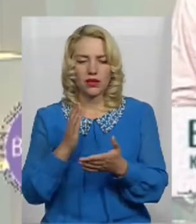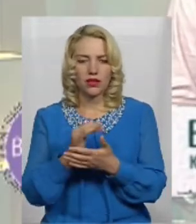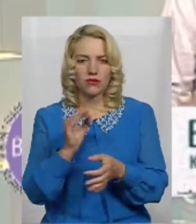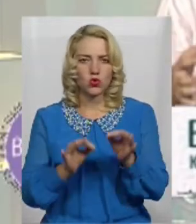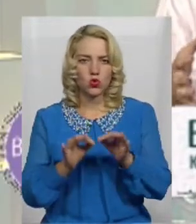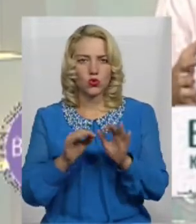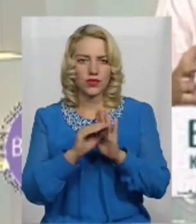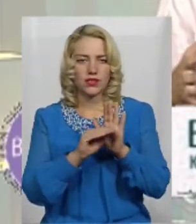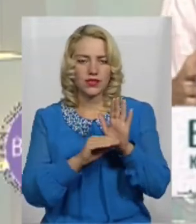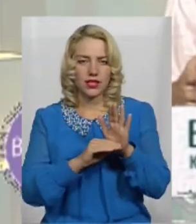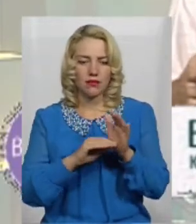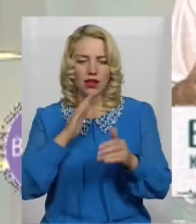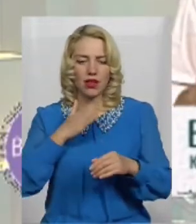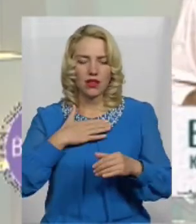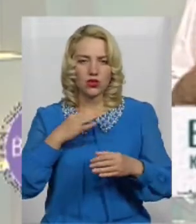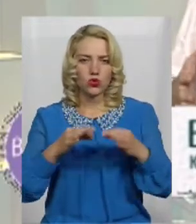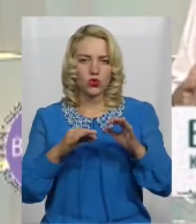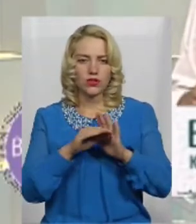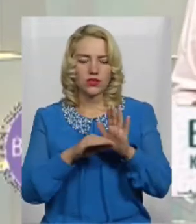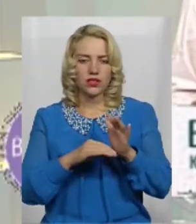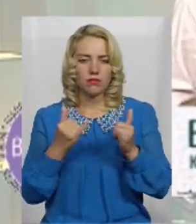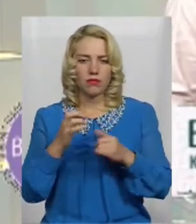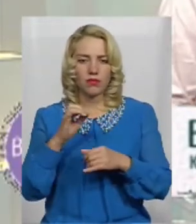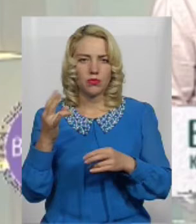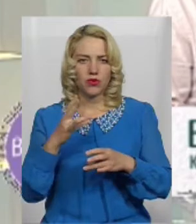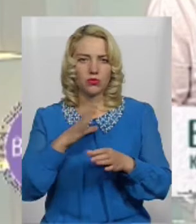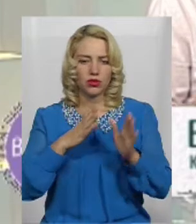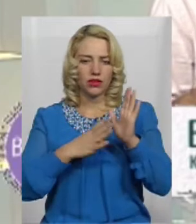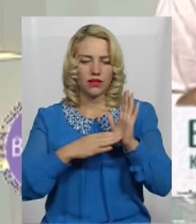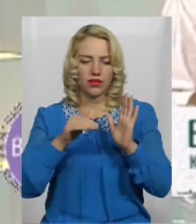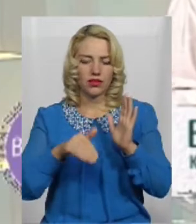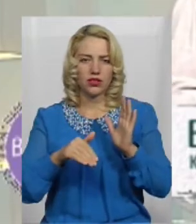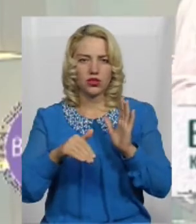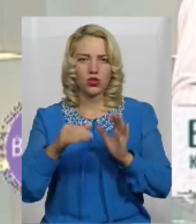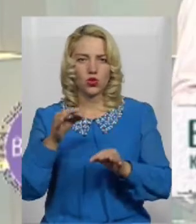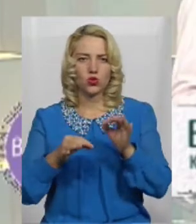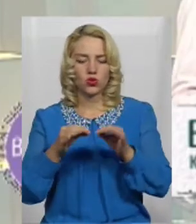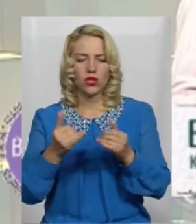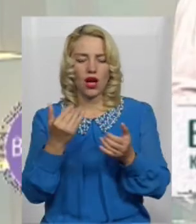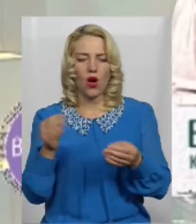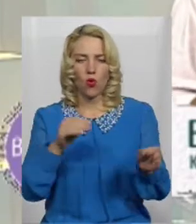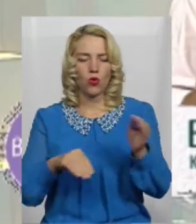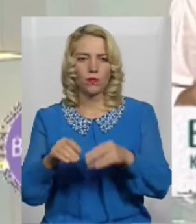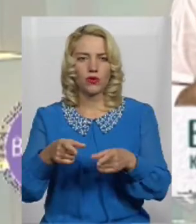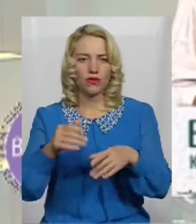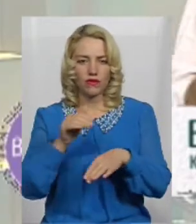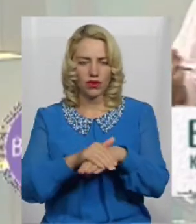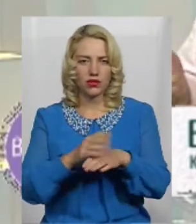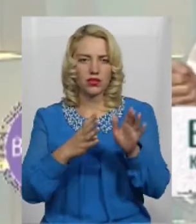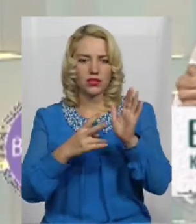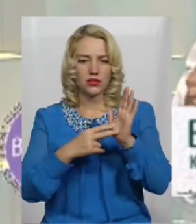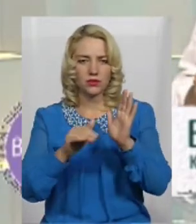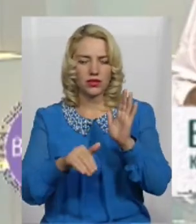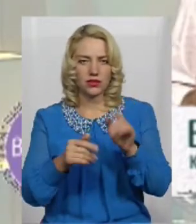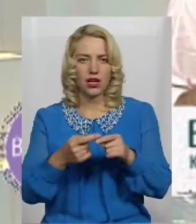системі. Зараз наша судова система мала би складатися з 9 тисяч суддів. Вона укомплектована на 7 тисяч суддів. Якщо